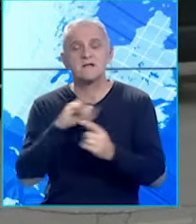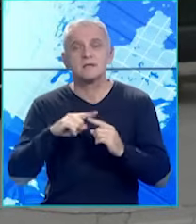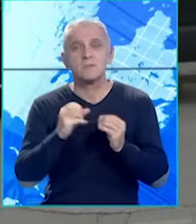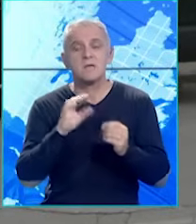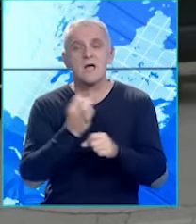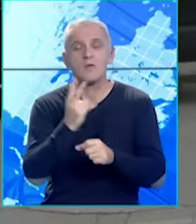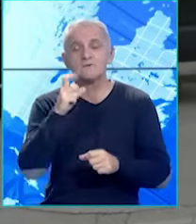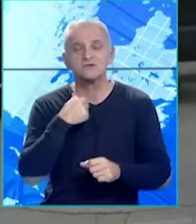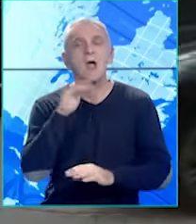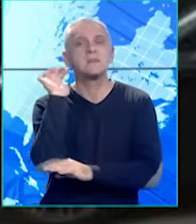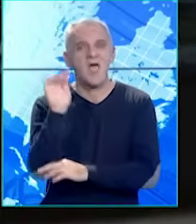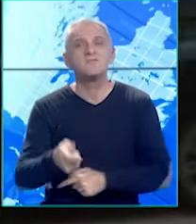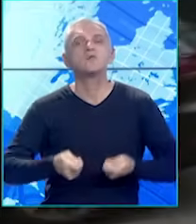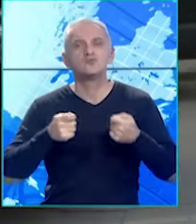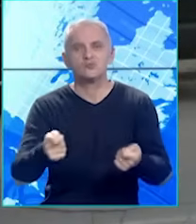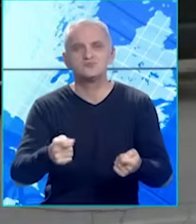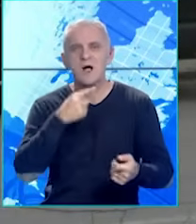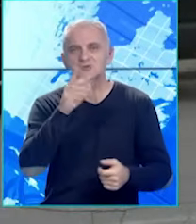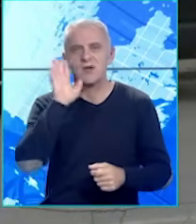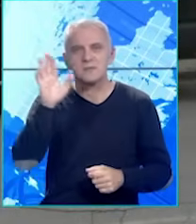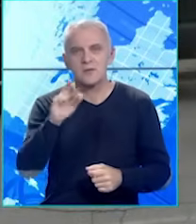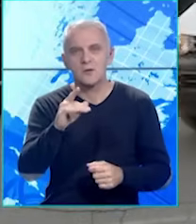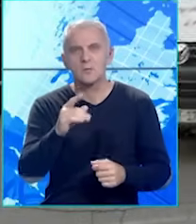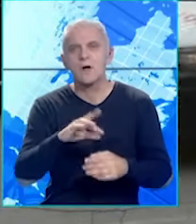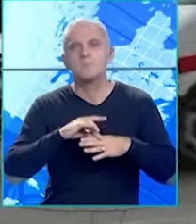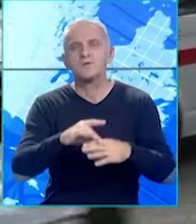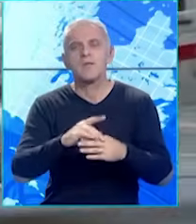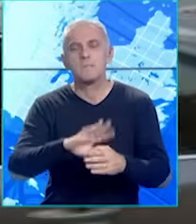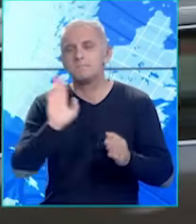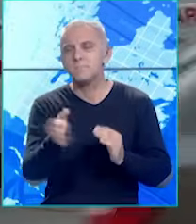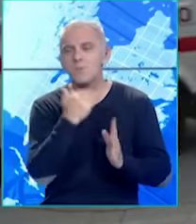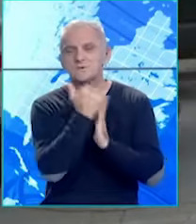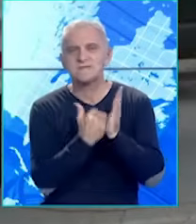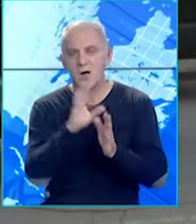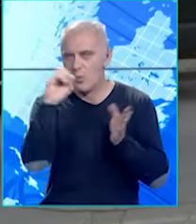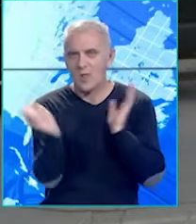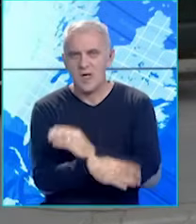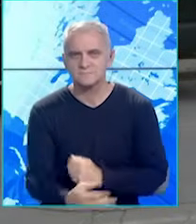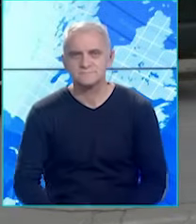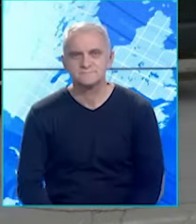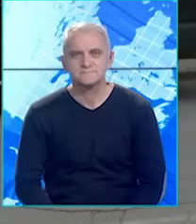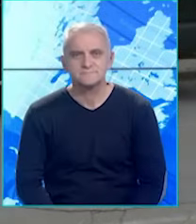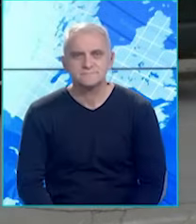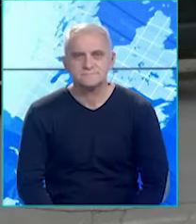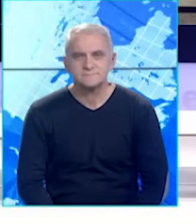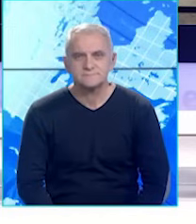te najavila tužbe, jer je, kako je kazala, njena smjena provedena mimo zakona.